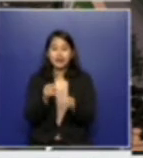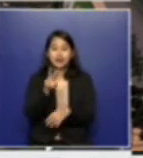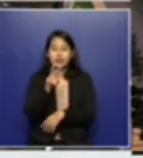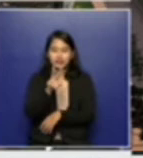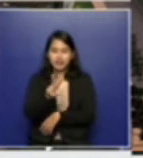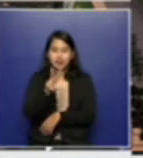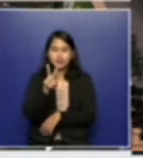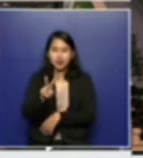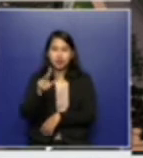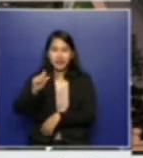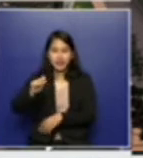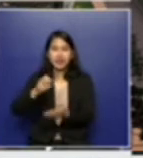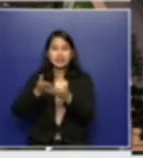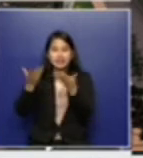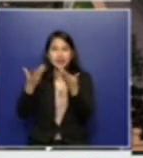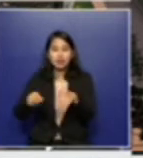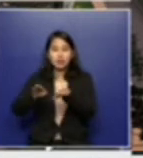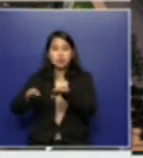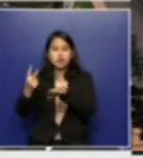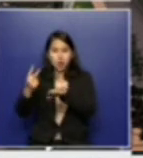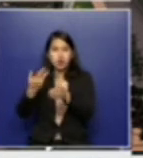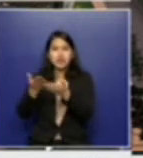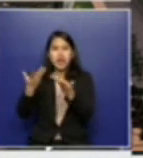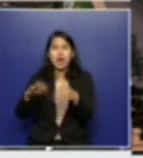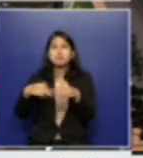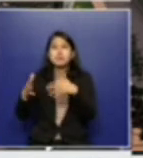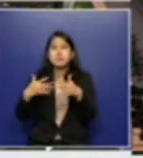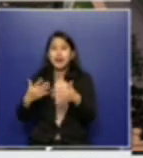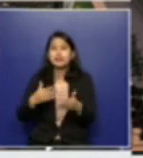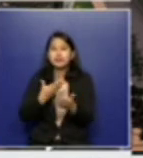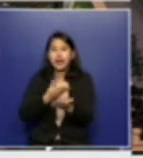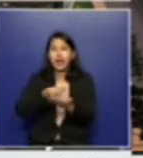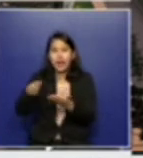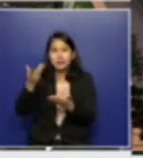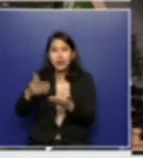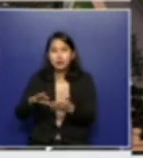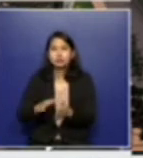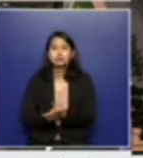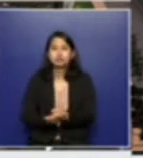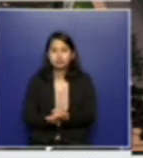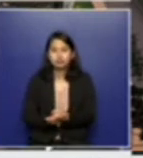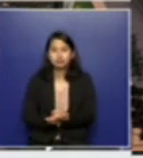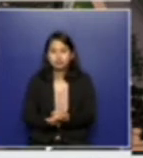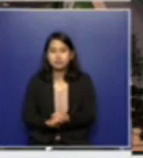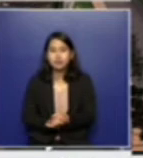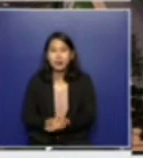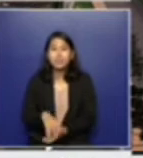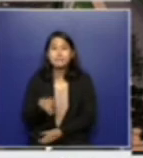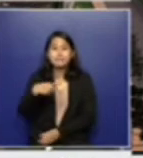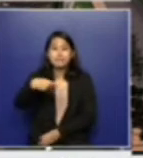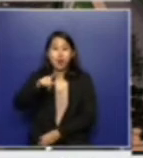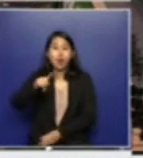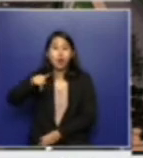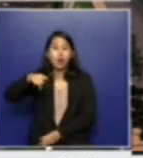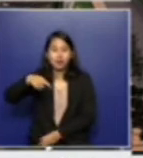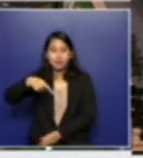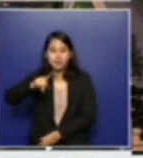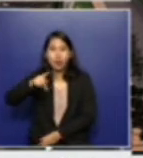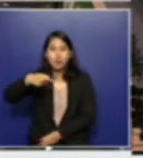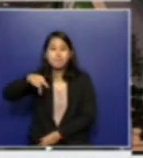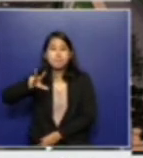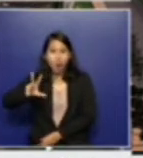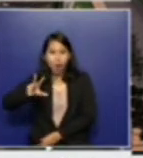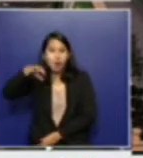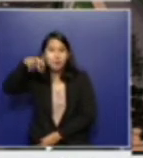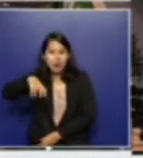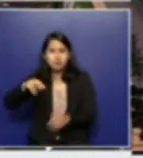32A ซื้อมาแล้ว2คันไม่เป็นไรครับเพราะถือว่าจ่ายไปแล้วจะเอาคืนก็เป็นเศษเหล็กปอพอเนี่ยเป็นกองทัพเหรอครับจำเ